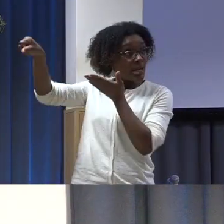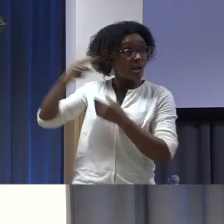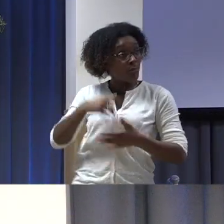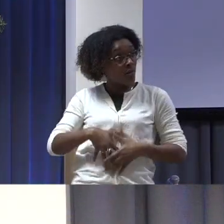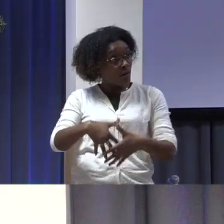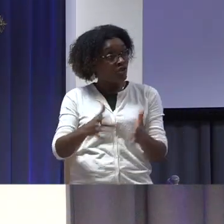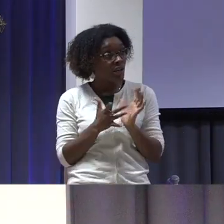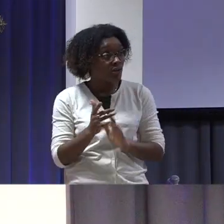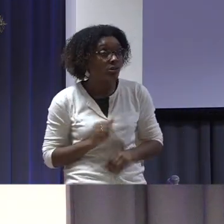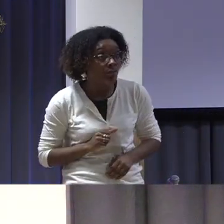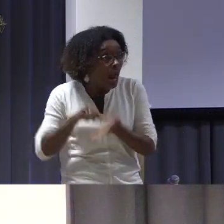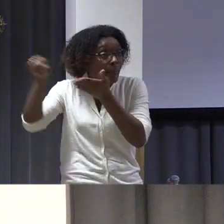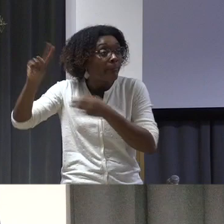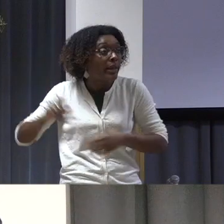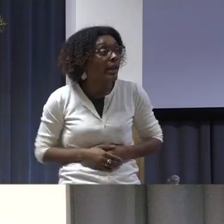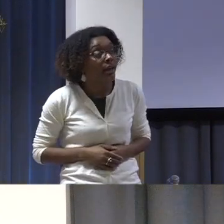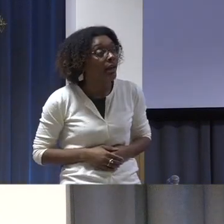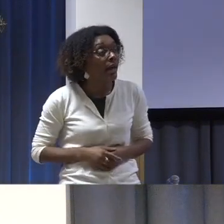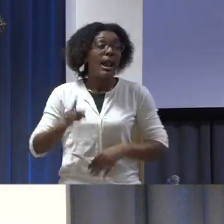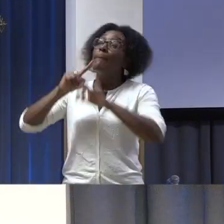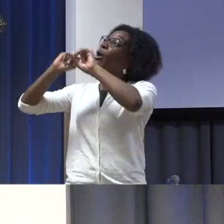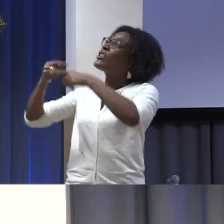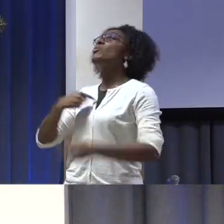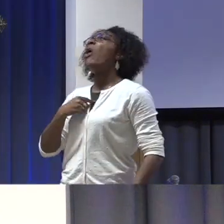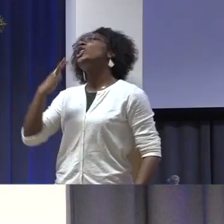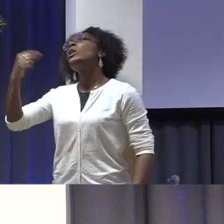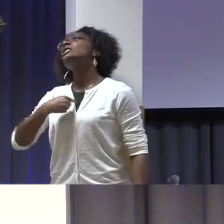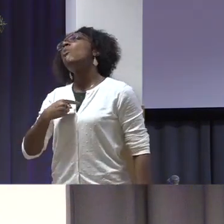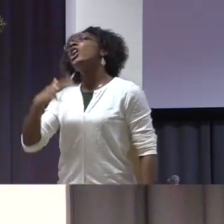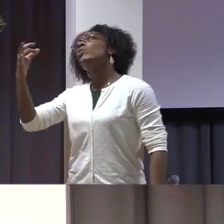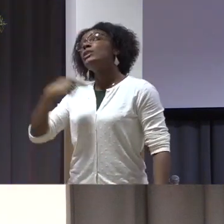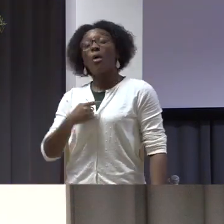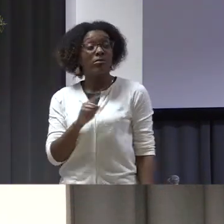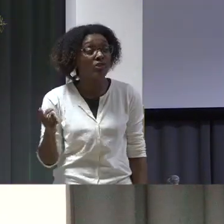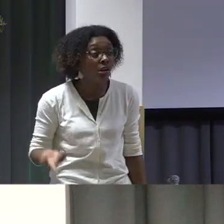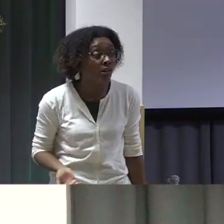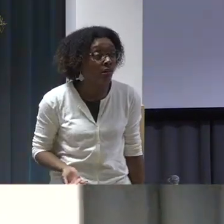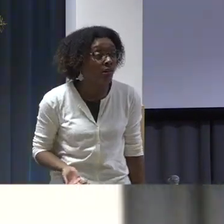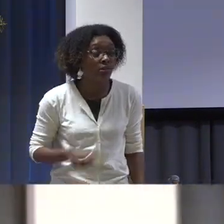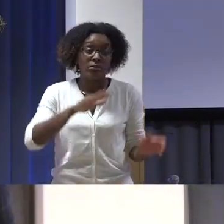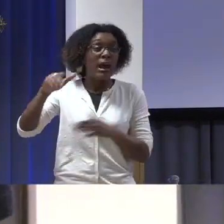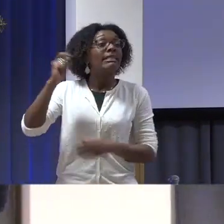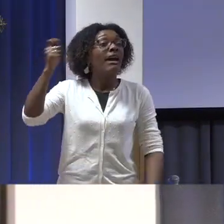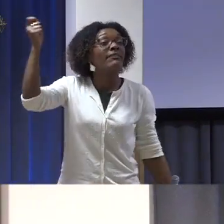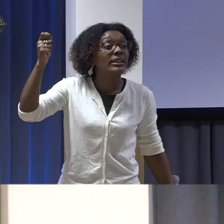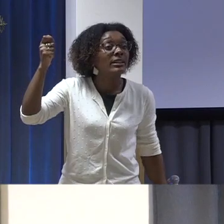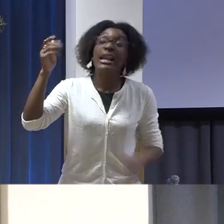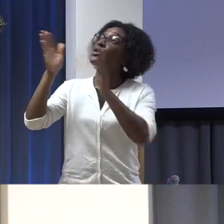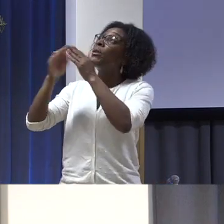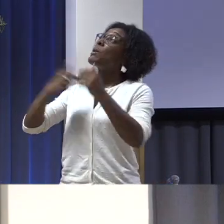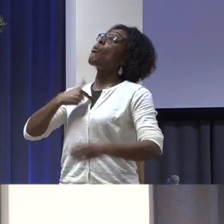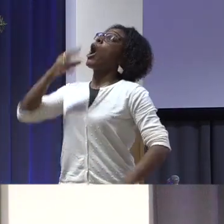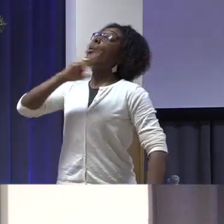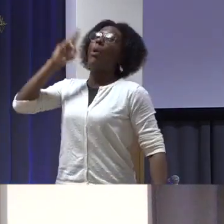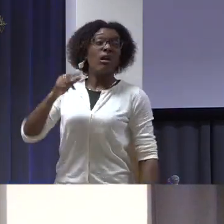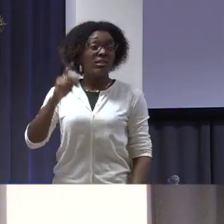marie n'a pas convaincu le seigneur pour qu'elle soit la mère du seigneur david n'a rien fait pour devenir le roi sur israël